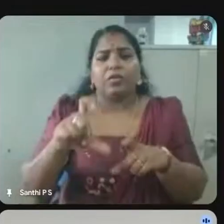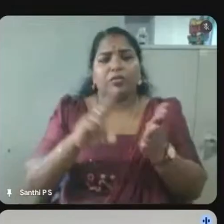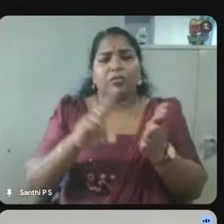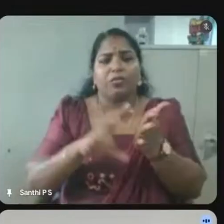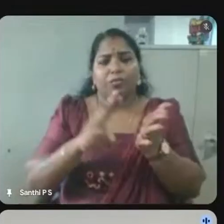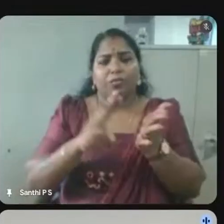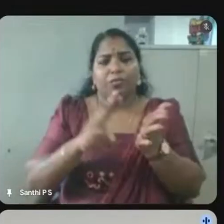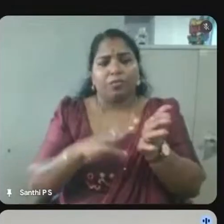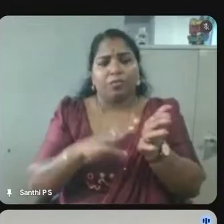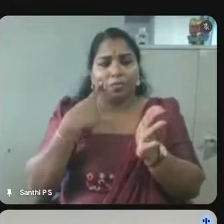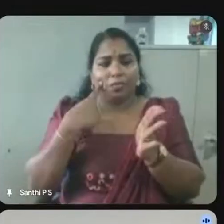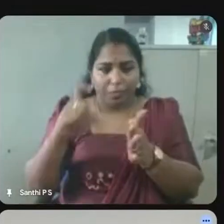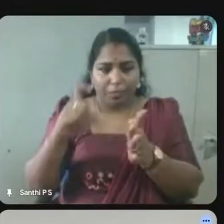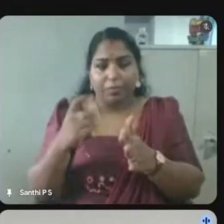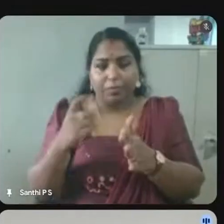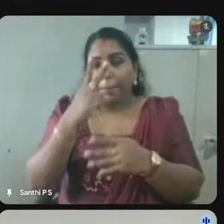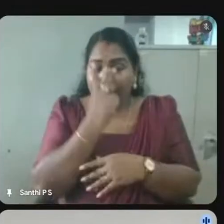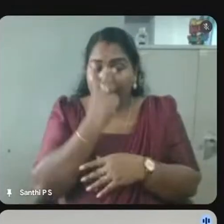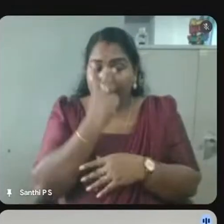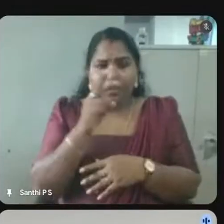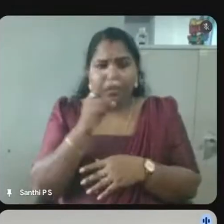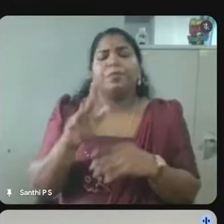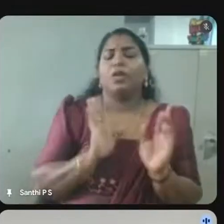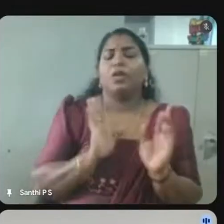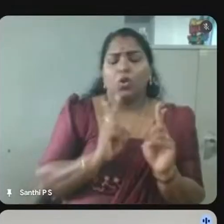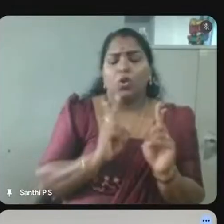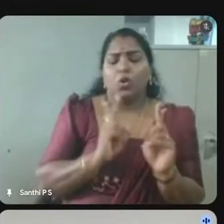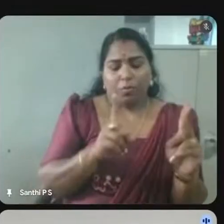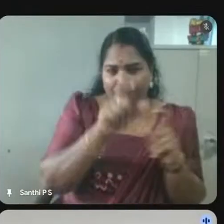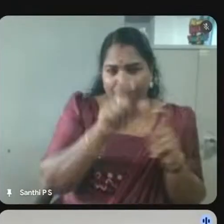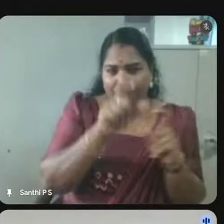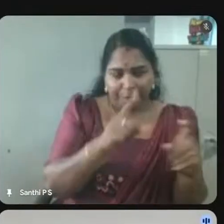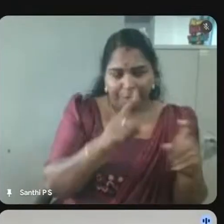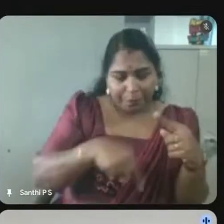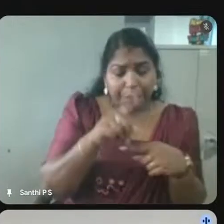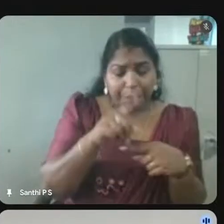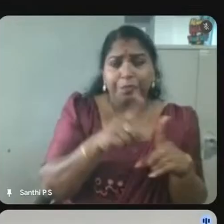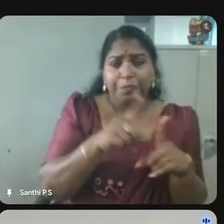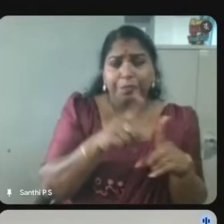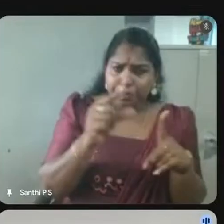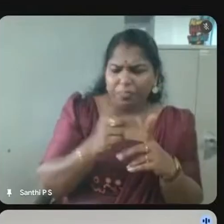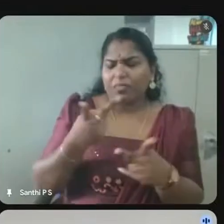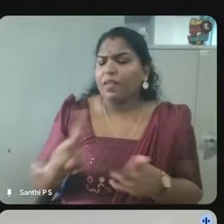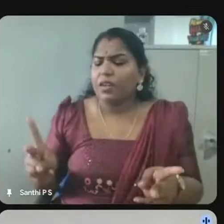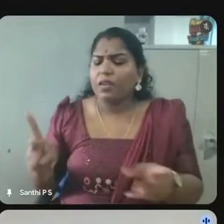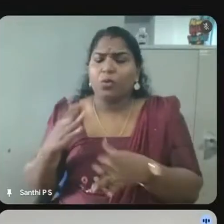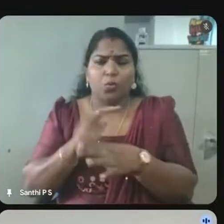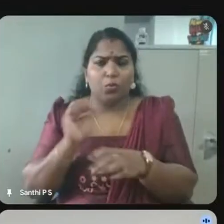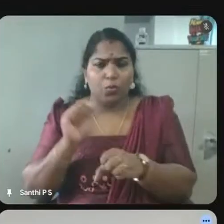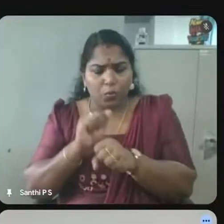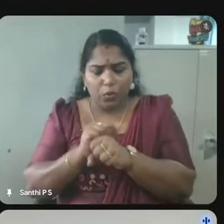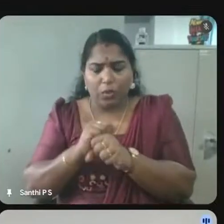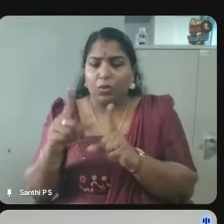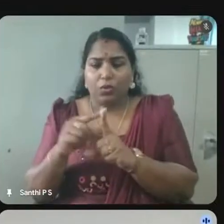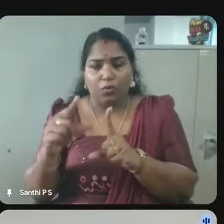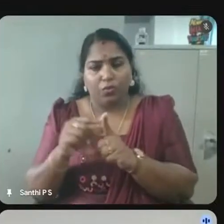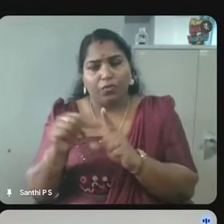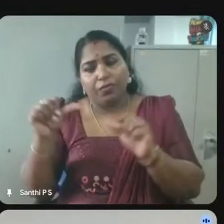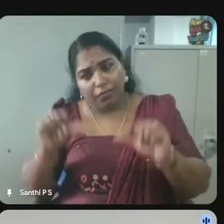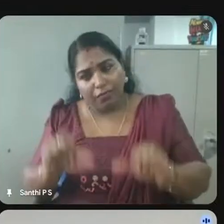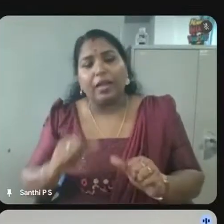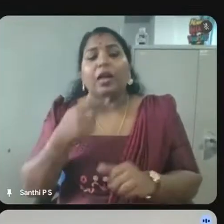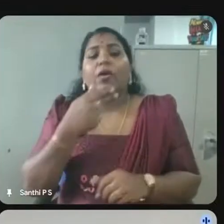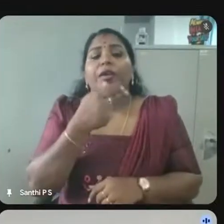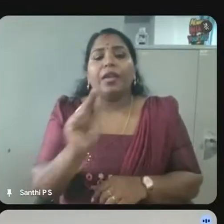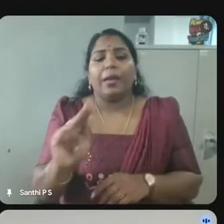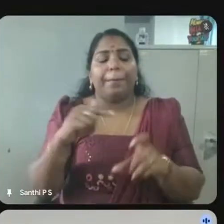എന്ന് വെച്ചാൽ ഈ കൂട്ടത്തിലുള്ള ആളുകൾക്ക് സാധാരണ ആളുകൾക്ക് ചെയ്യുന്ന തരത്തിലുള്ള ജോലികൾ ചെയ്യാനുള്ള ഒരു ബുദ്ധിമുട്ടുള്ളത് കൊണ്ടാണ് അവരെ എക്കണോമിക് ബ്ലൈൻഡ്നെസ്